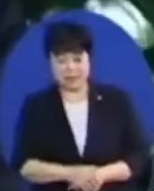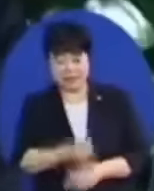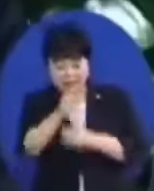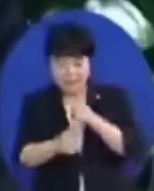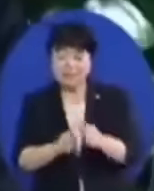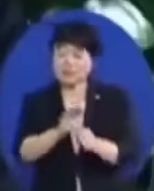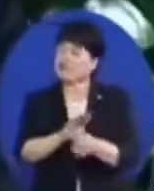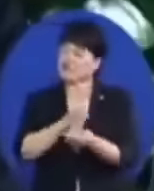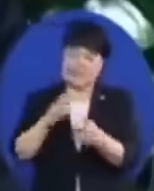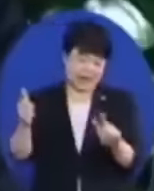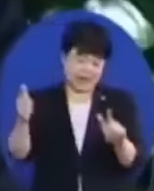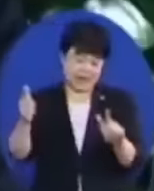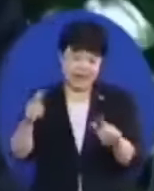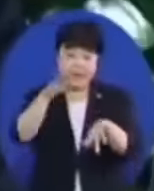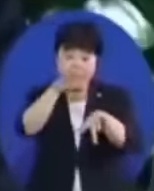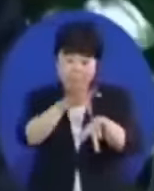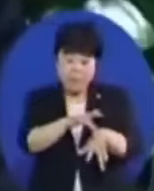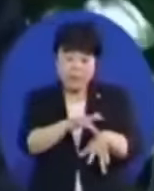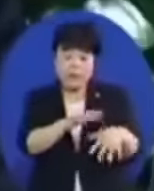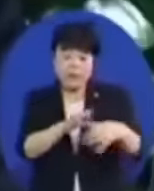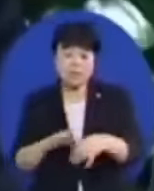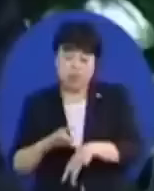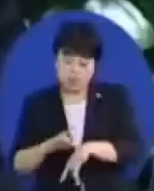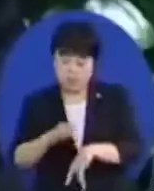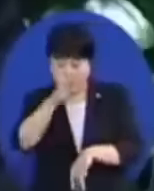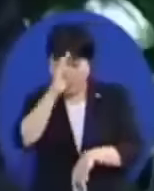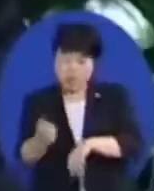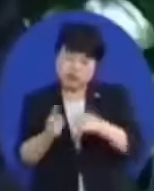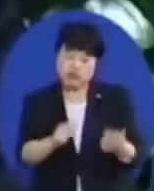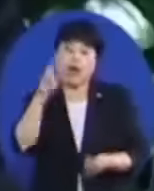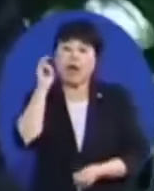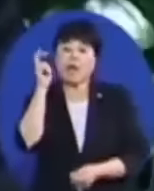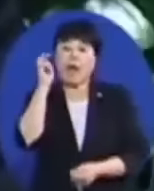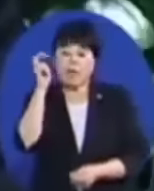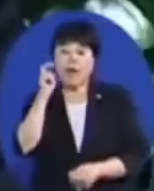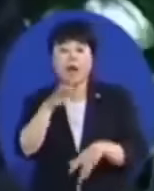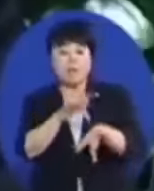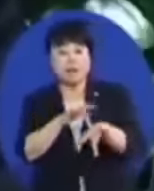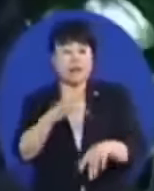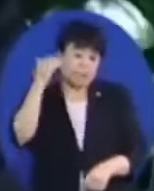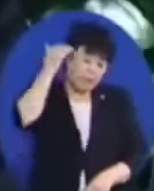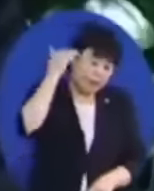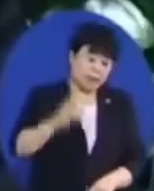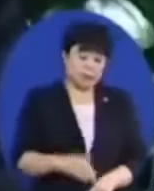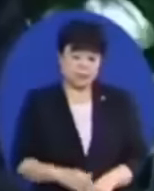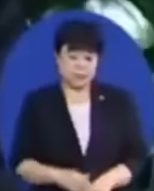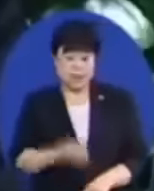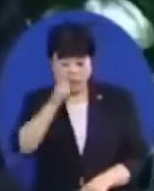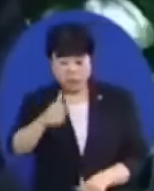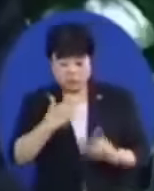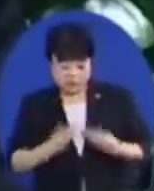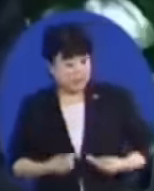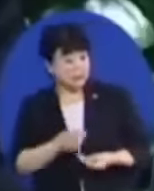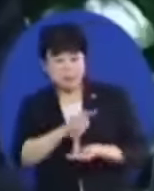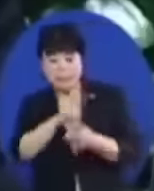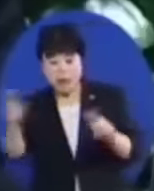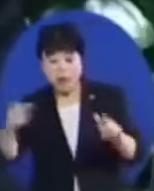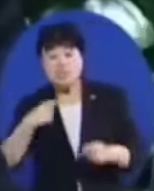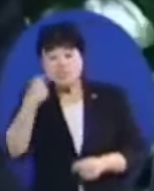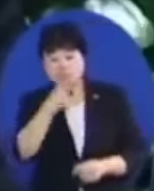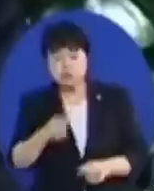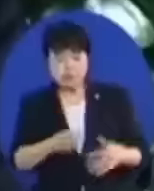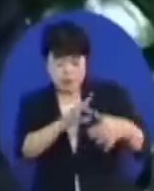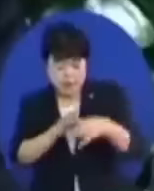하나님은 역사하지 않는다. 너는 이 관절염으로 죽을 것이다. 그러나 그는 결코 좌절하지 않고